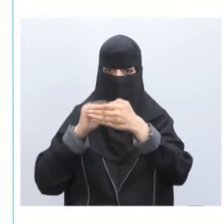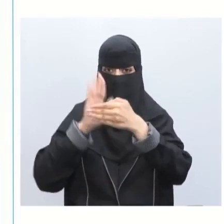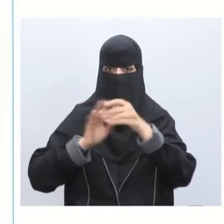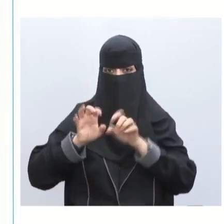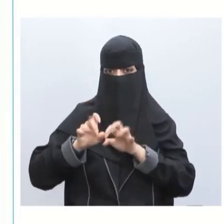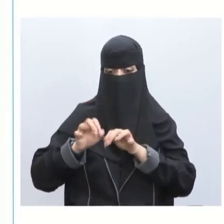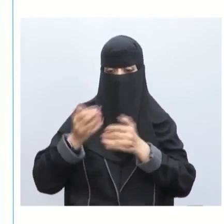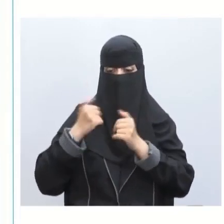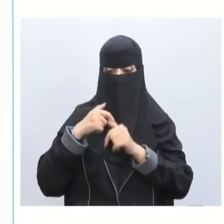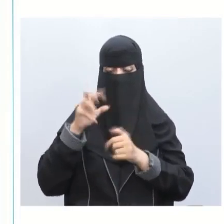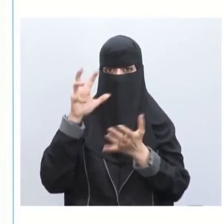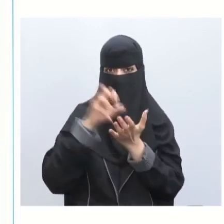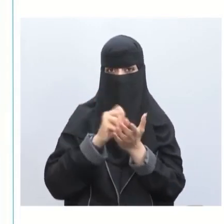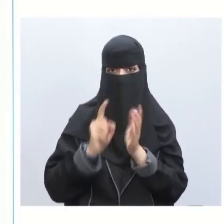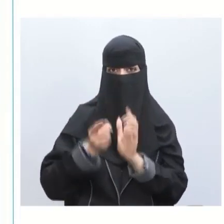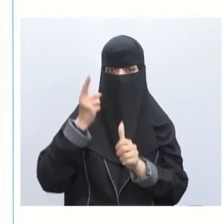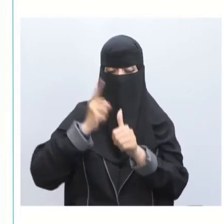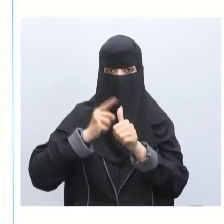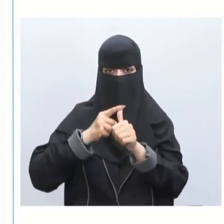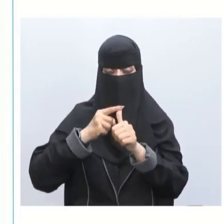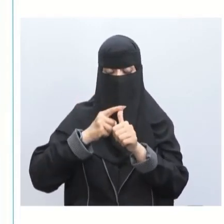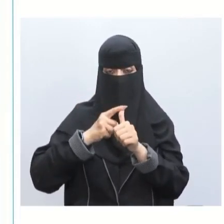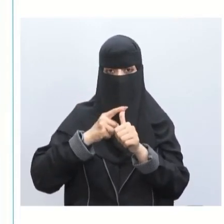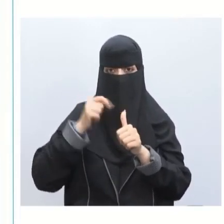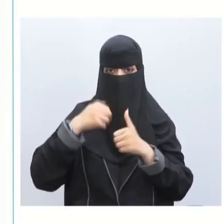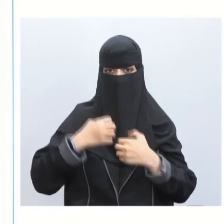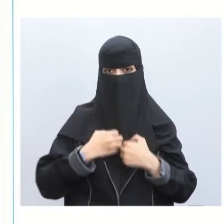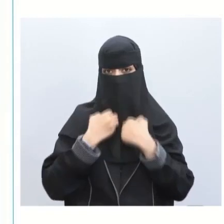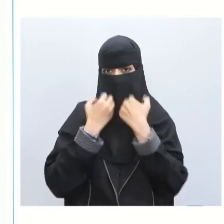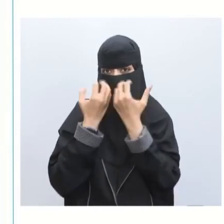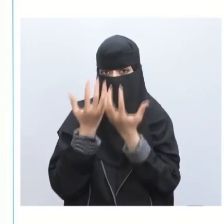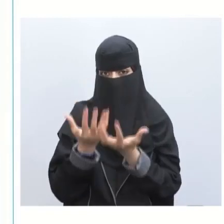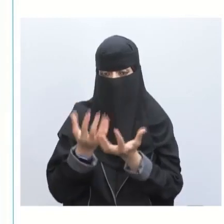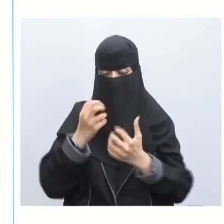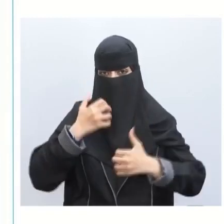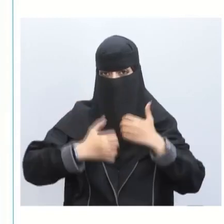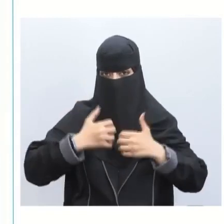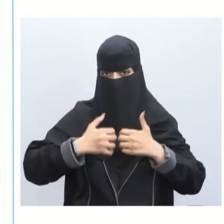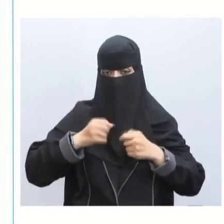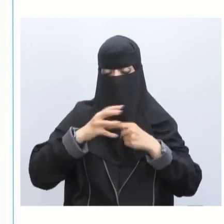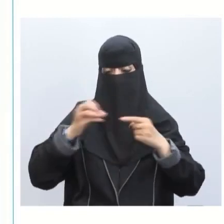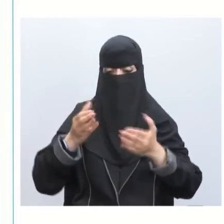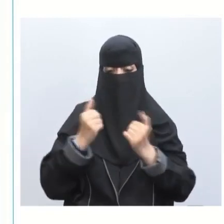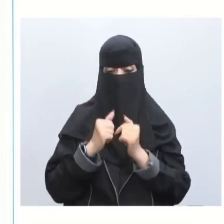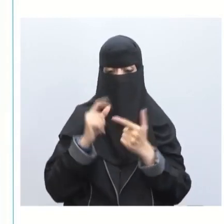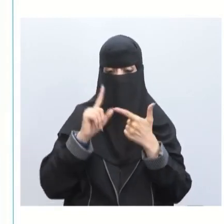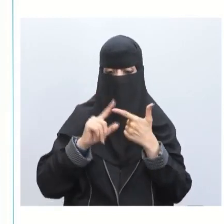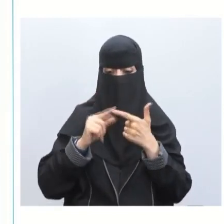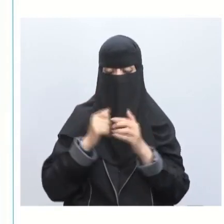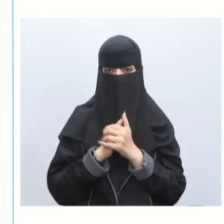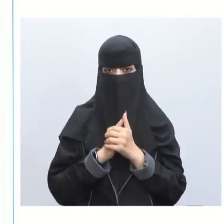والسيطره هذا اول الدوافع الداخليه تفريغ المشاعر السلبيه